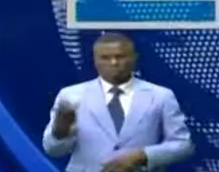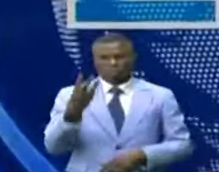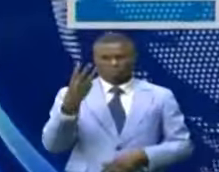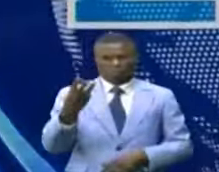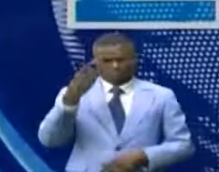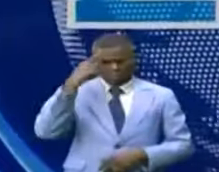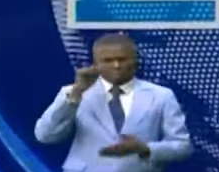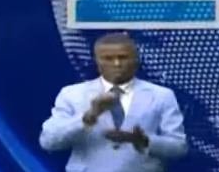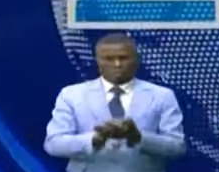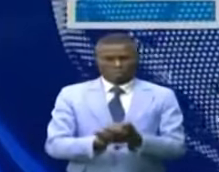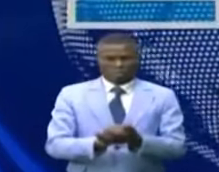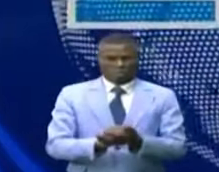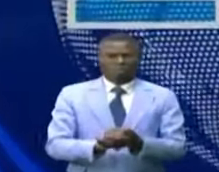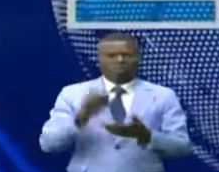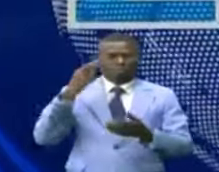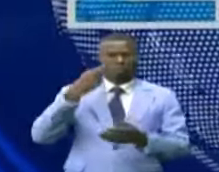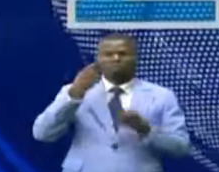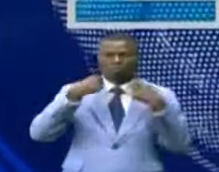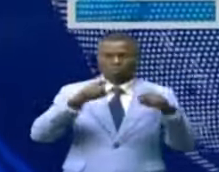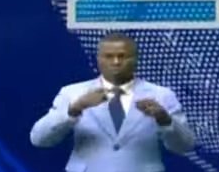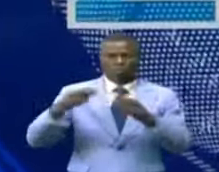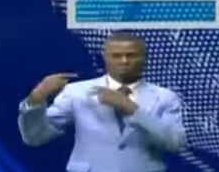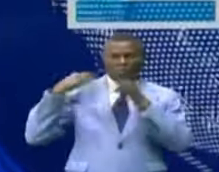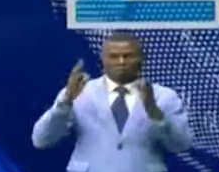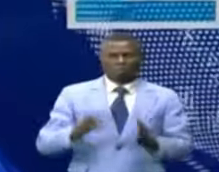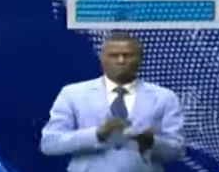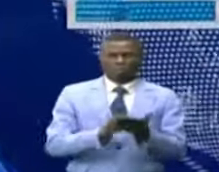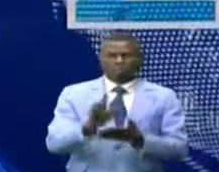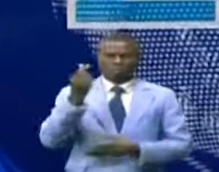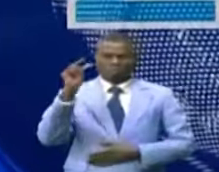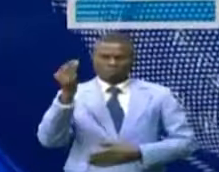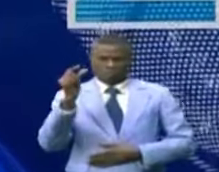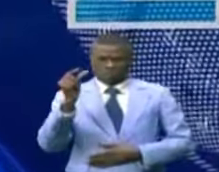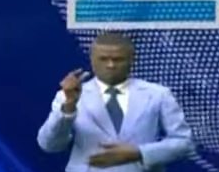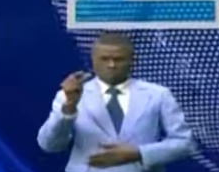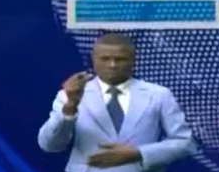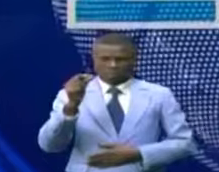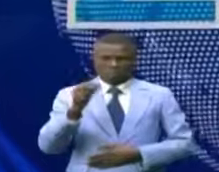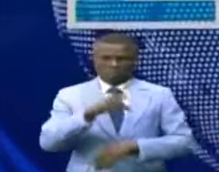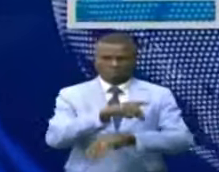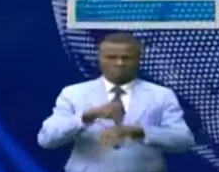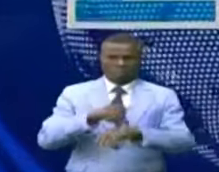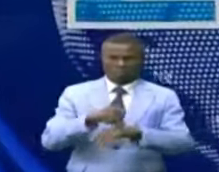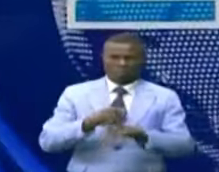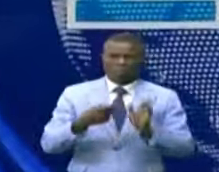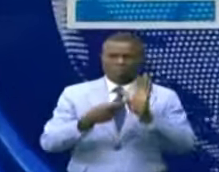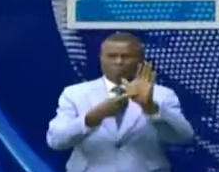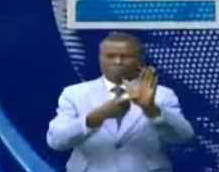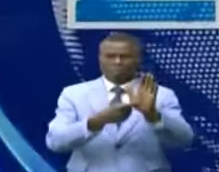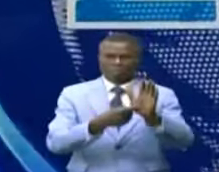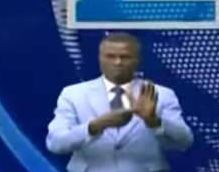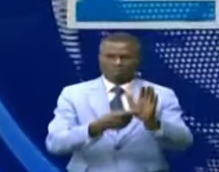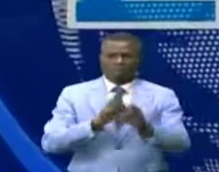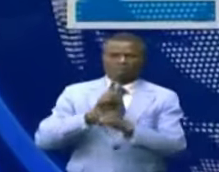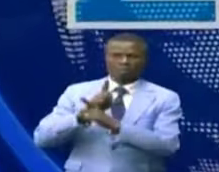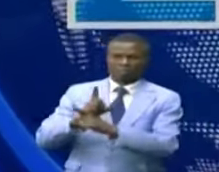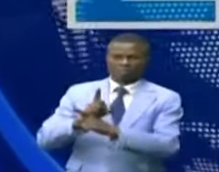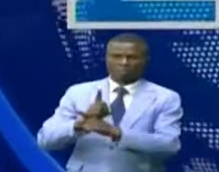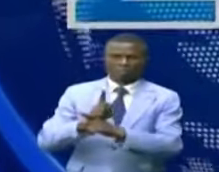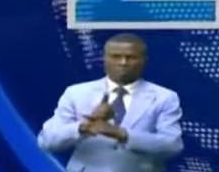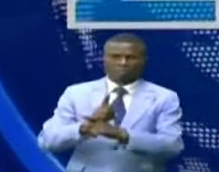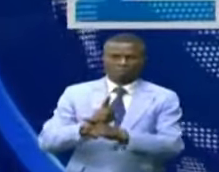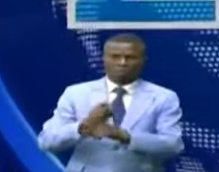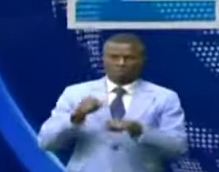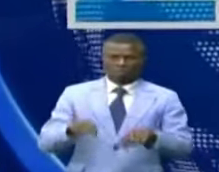ce titre, il rappelle aux titulaires des droits miniers concernés que la période de présentation de moyens de défense est à